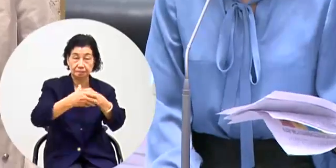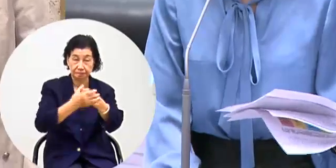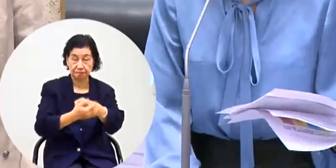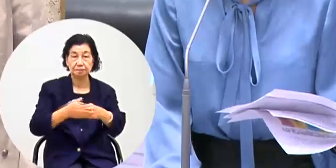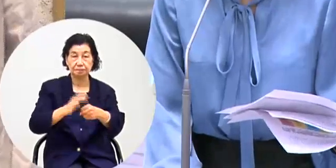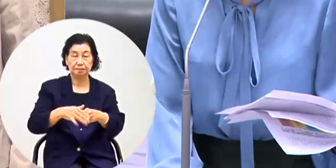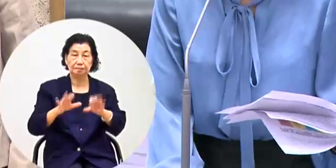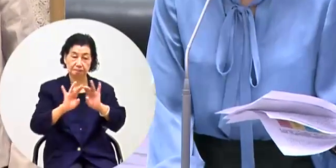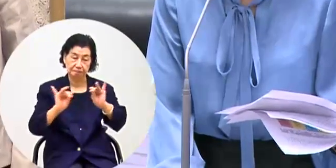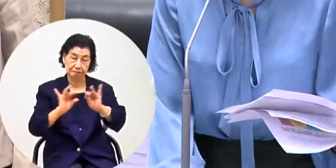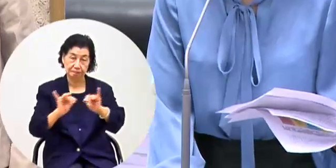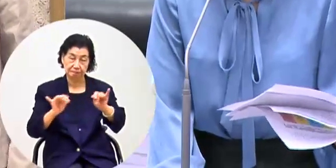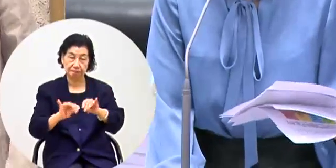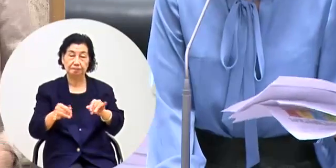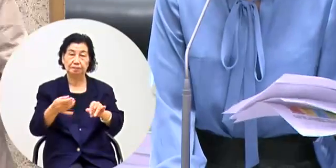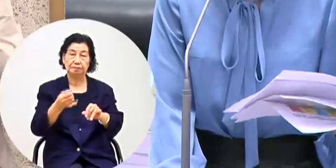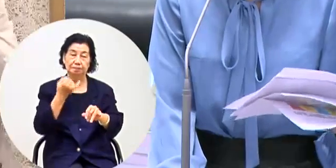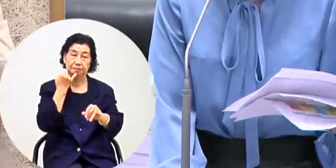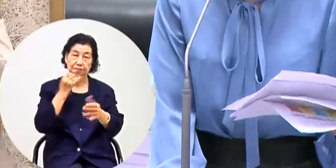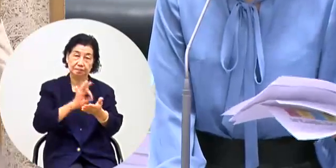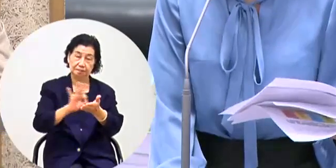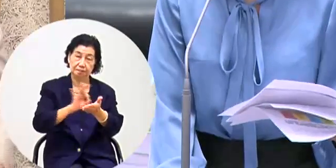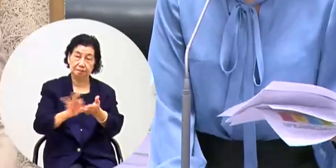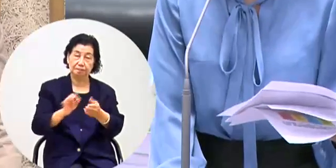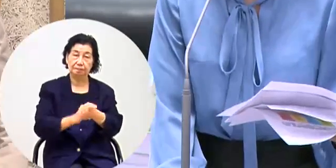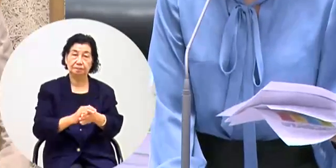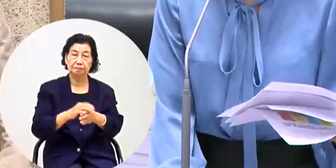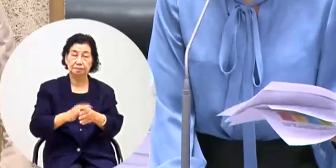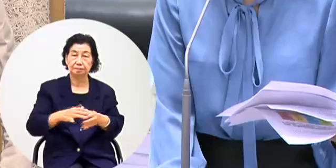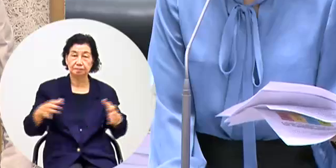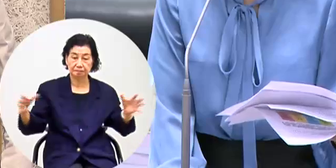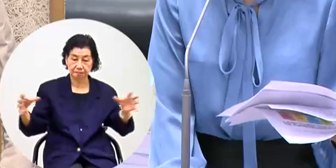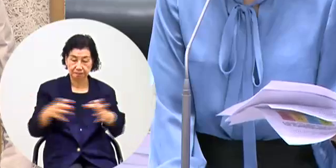们已经把它统计出来了。 是是。 那那个动物园呢？